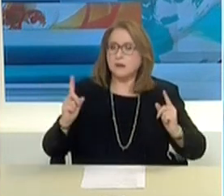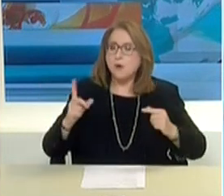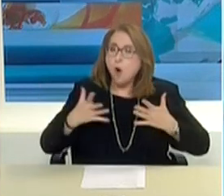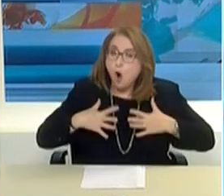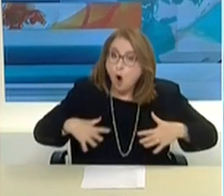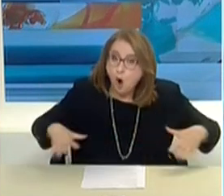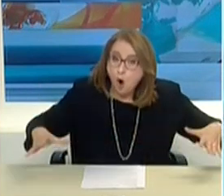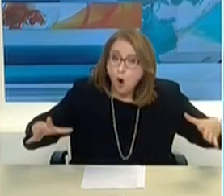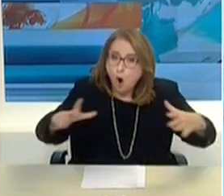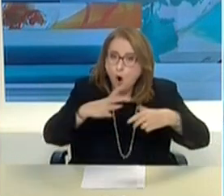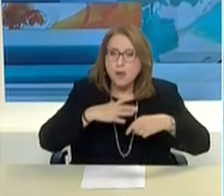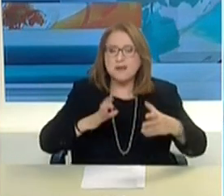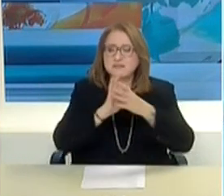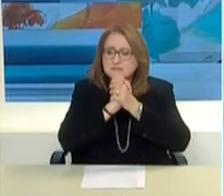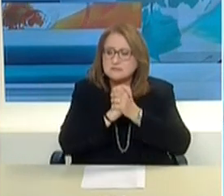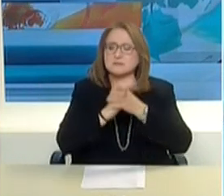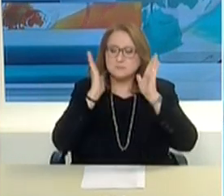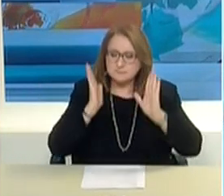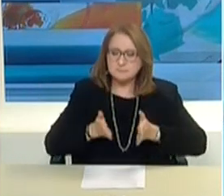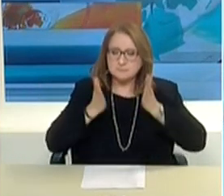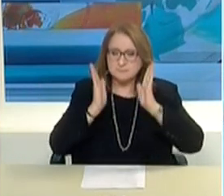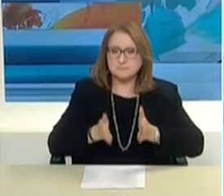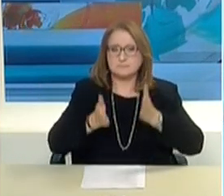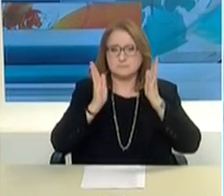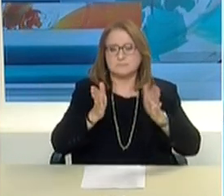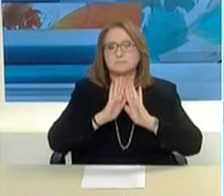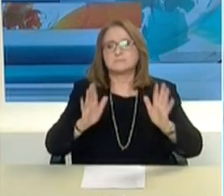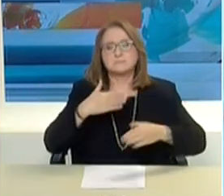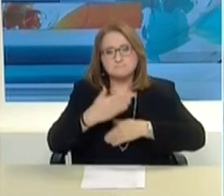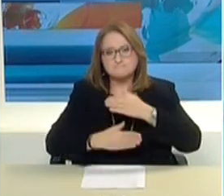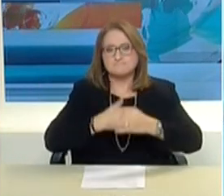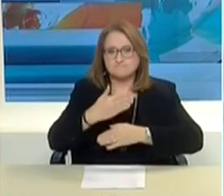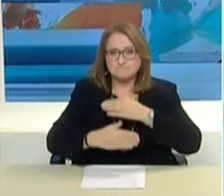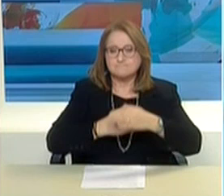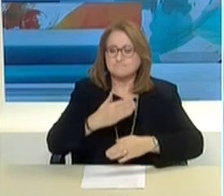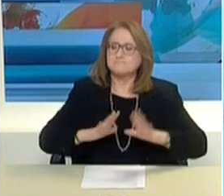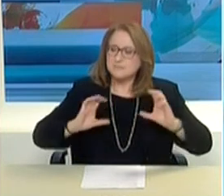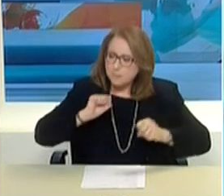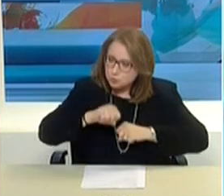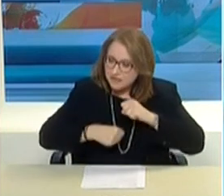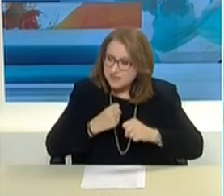πολίτες. Μαζί να προχωρήσουμε και να ζήσουμε όσο δυνατόν λιγότερες συνέπειες